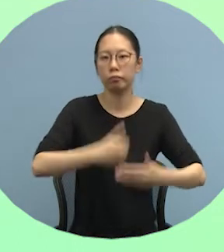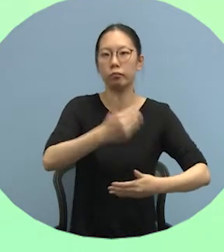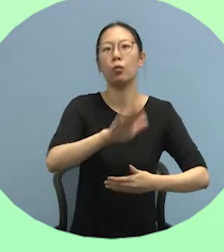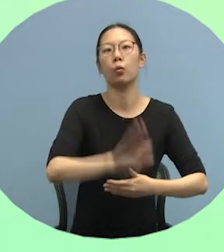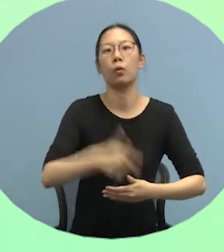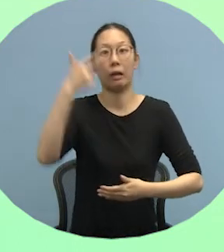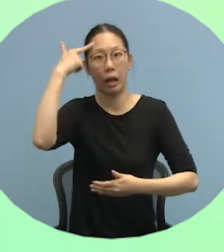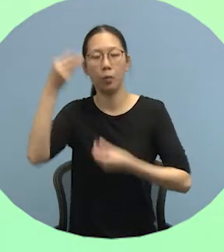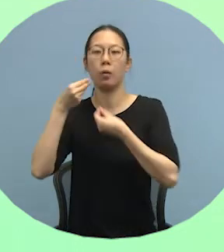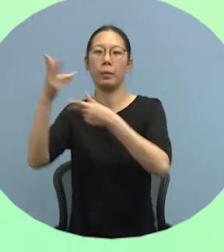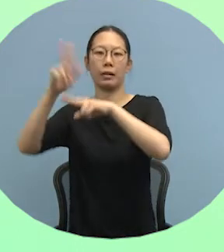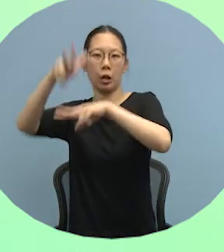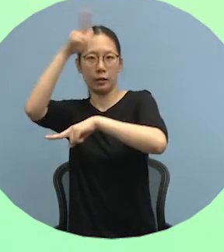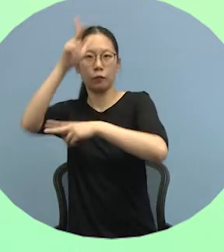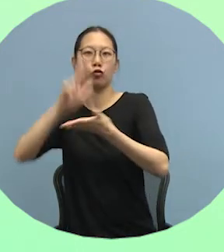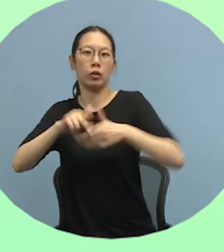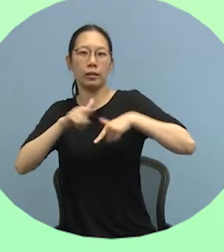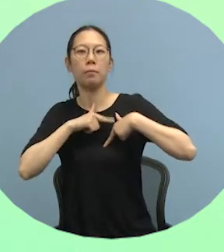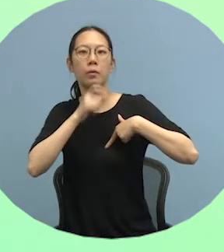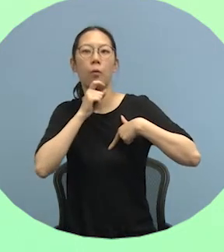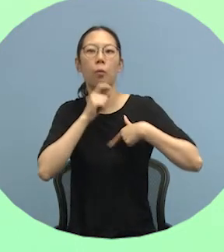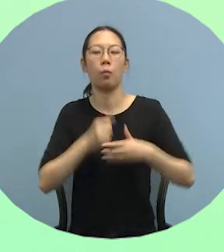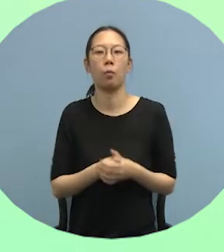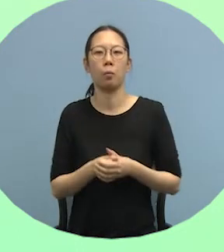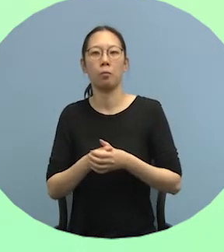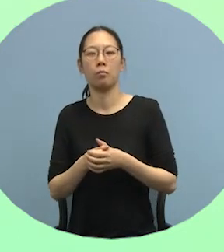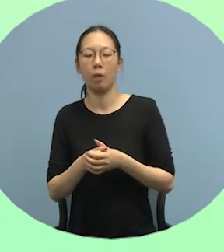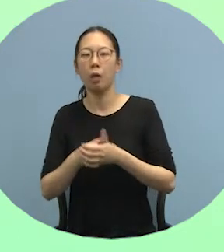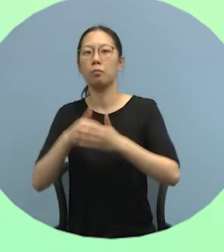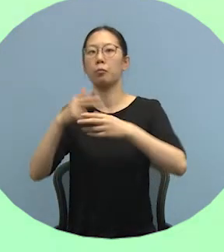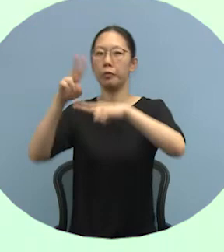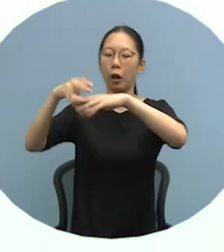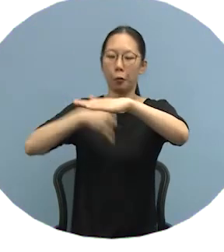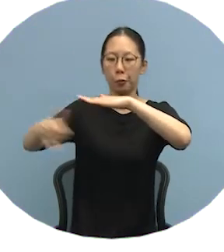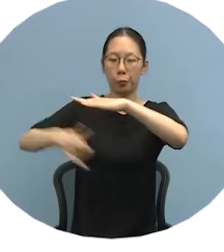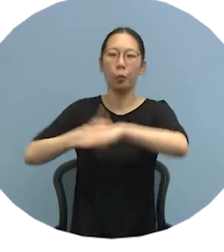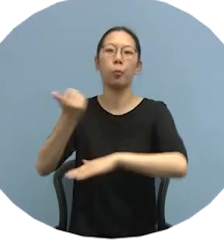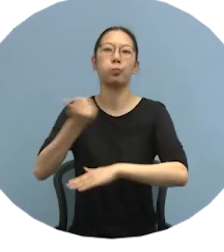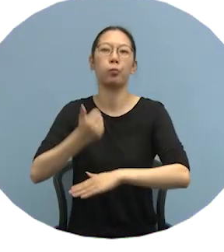達至希望中央可以更加有信心呢讓我們可以通關。